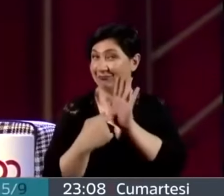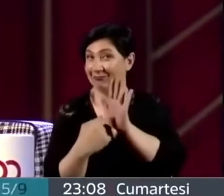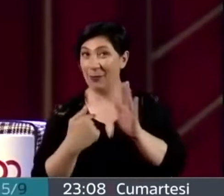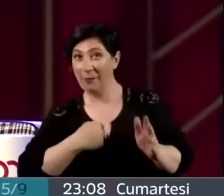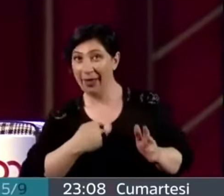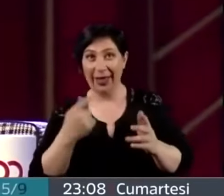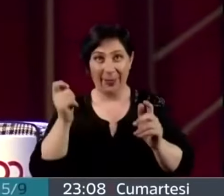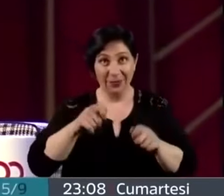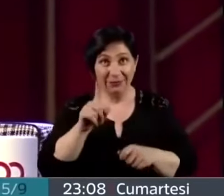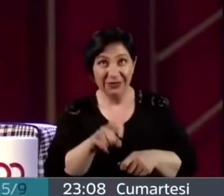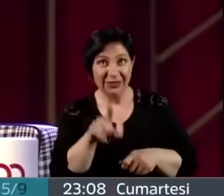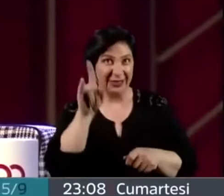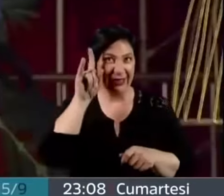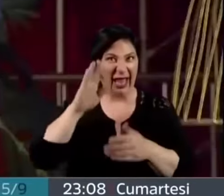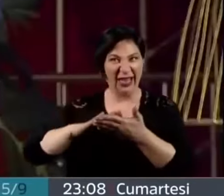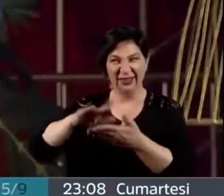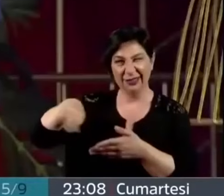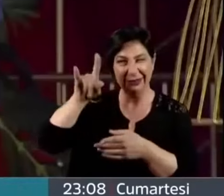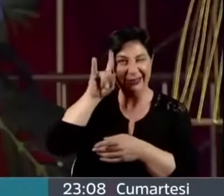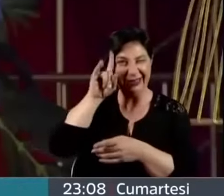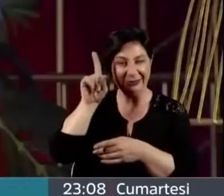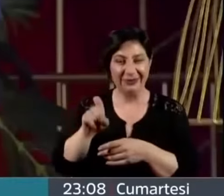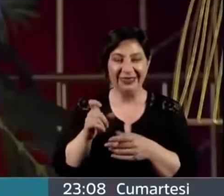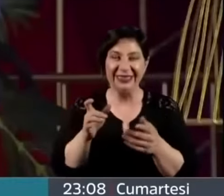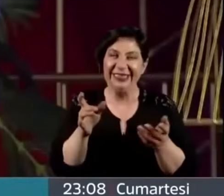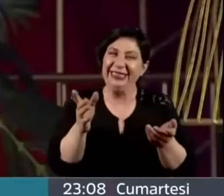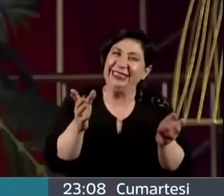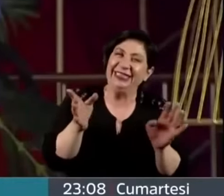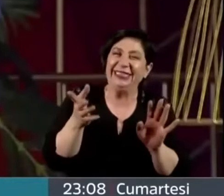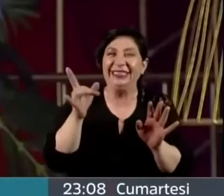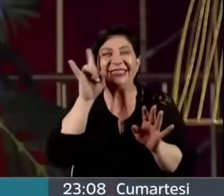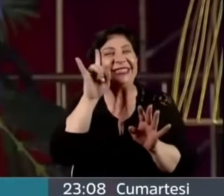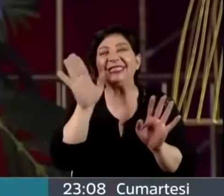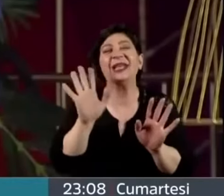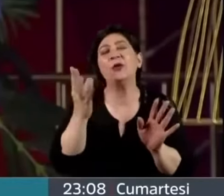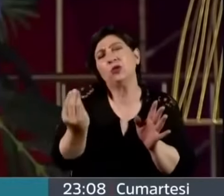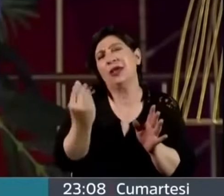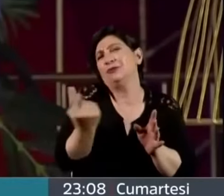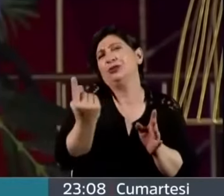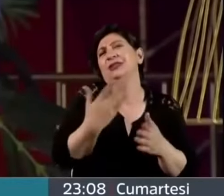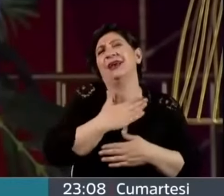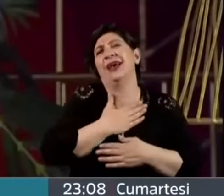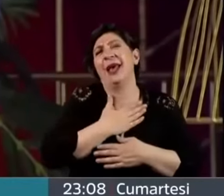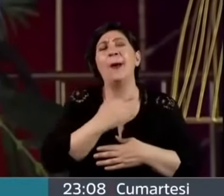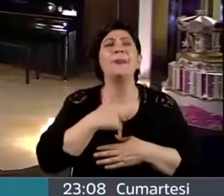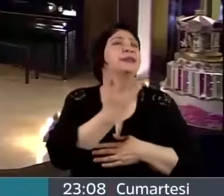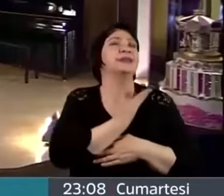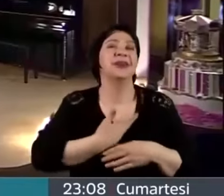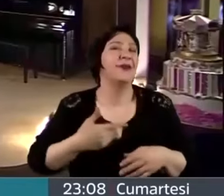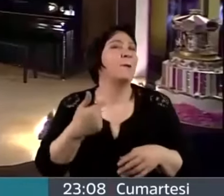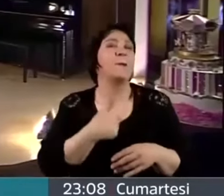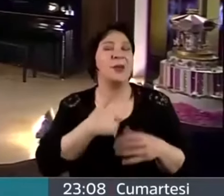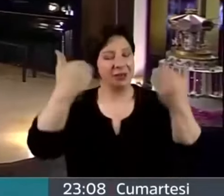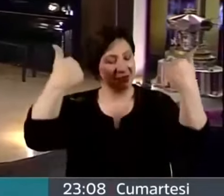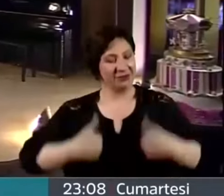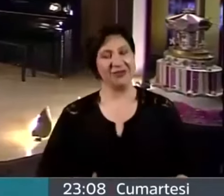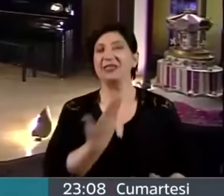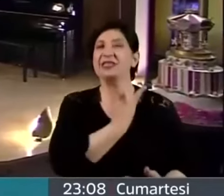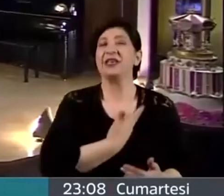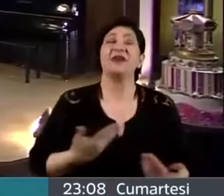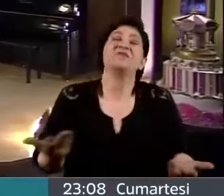bunları arkadaş arasında? Kıskanırlar mı? Yani kıskanmamak da değil de güzel bir şey bence. Yani beni seven ve benim tarzımı da seven